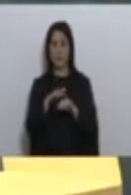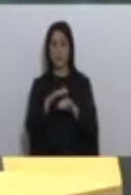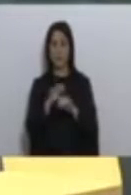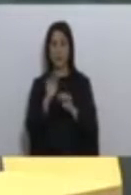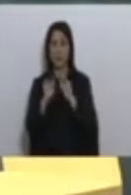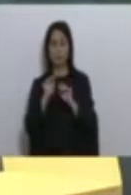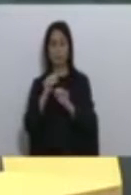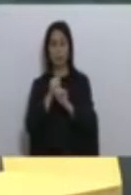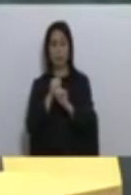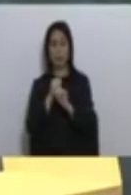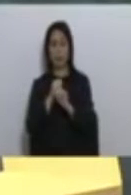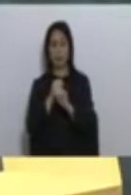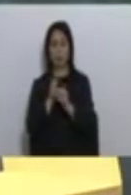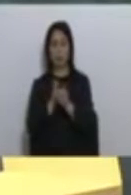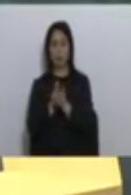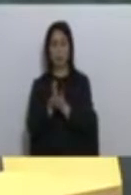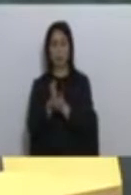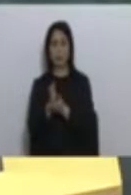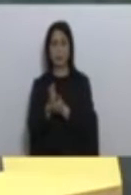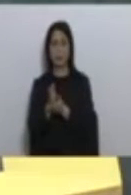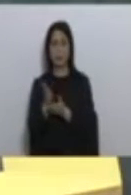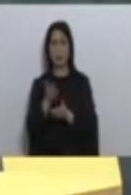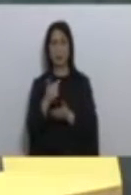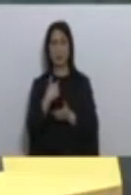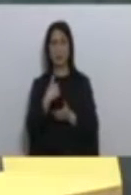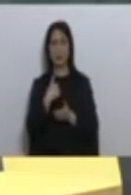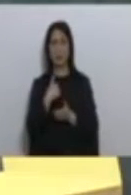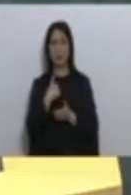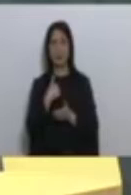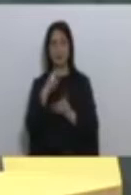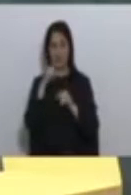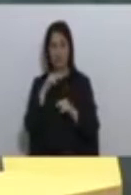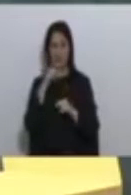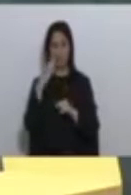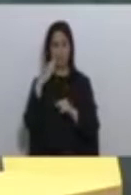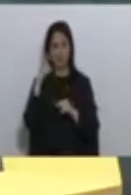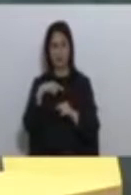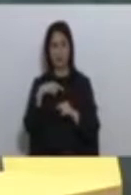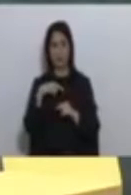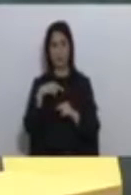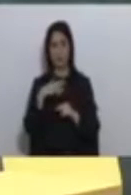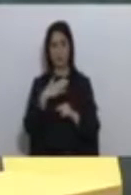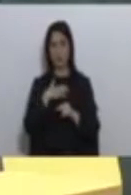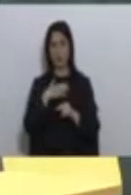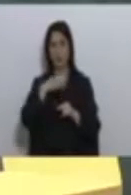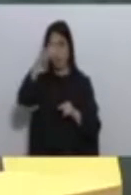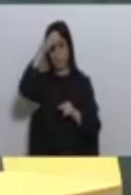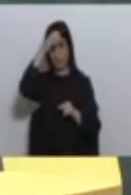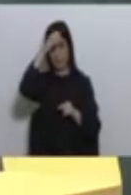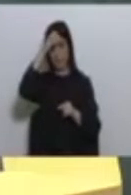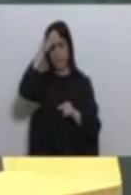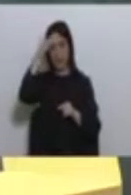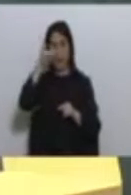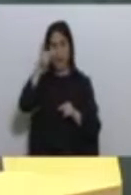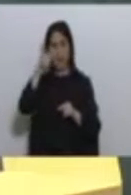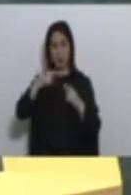მოუტანო იმ მიმართულებებს, რომლებშიც აღვიზარდე და ამ ჩვენი მეცნიერების და განათლების